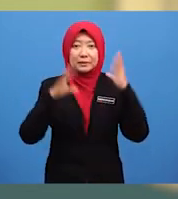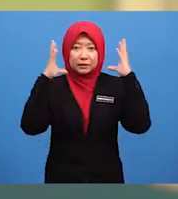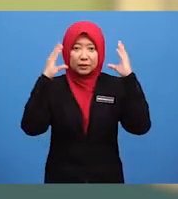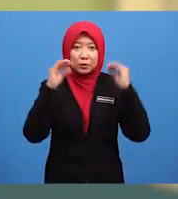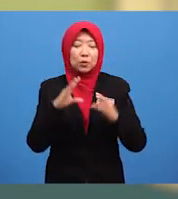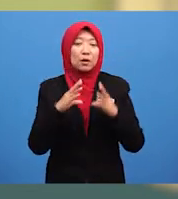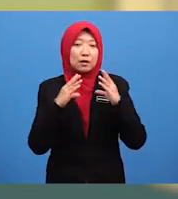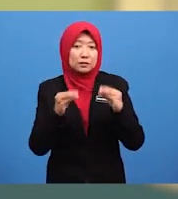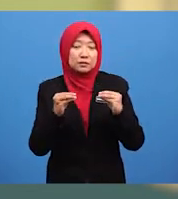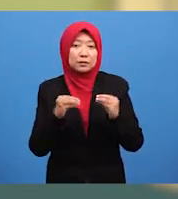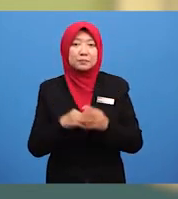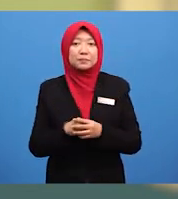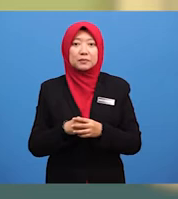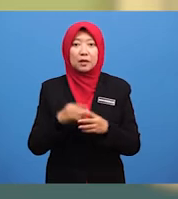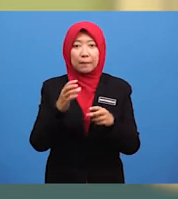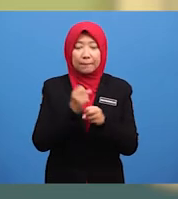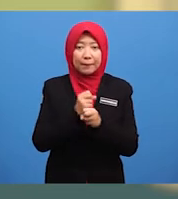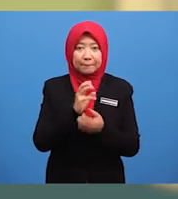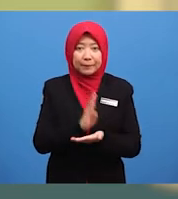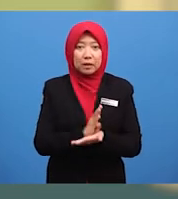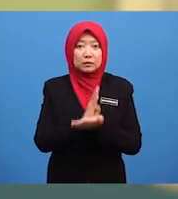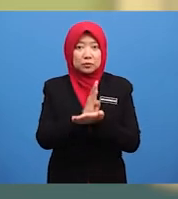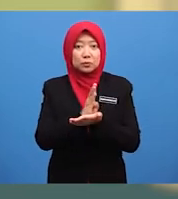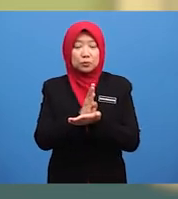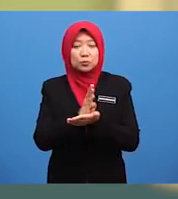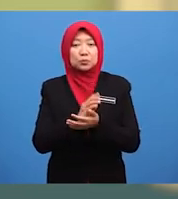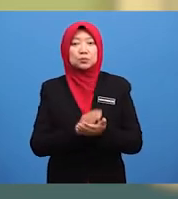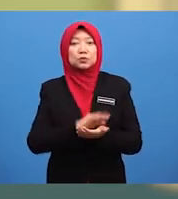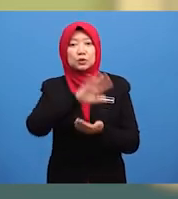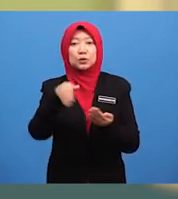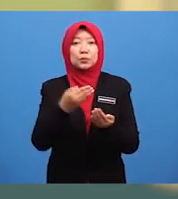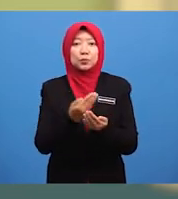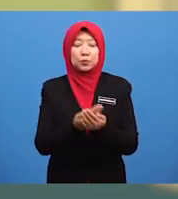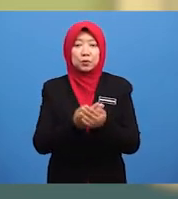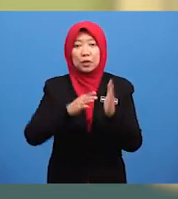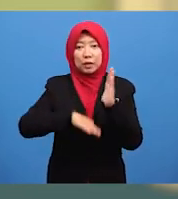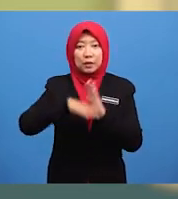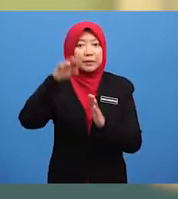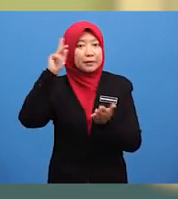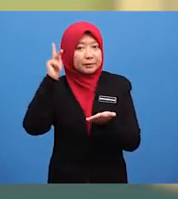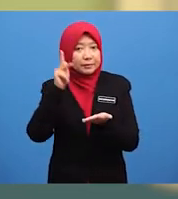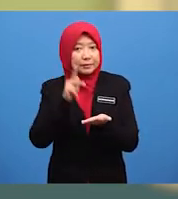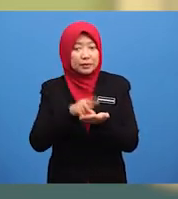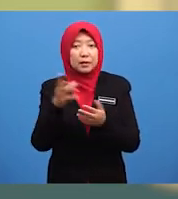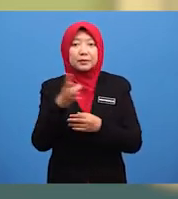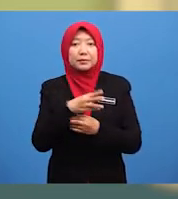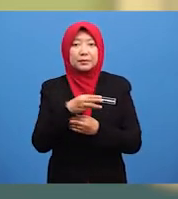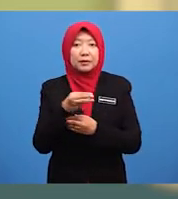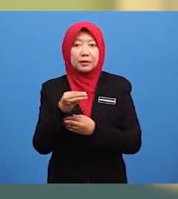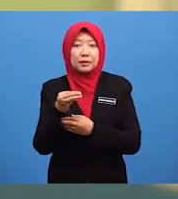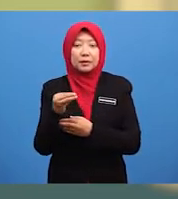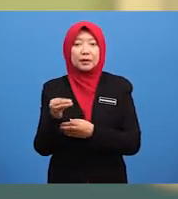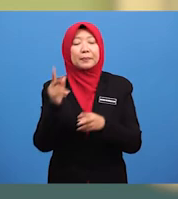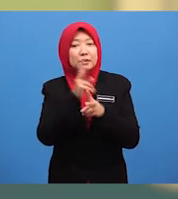untuk kali ini dapat membantu kamu semua agar lebih mengenali dan